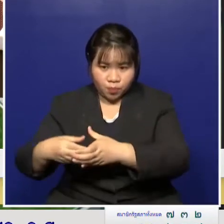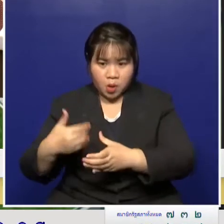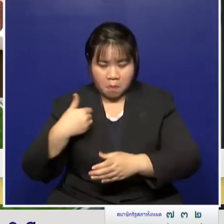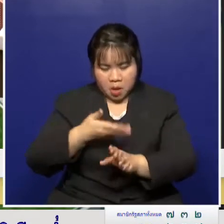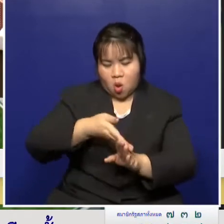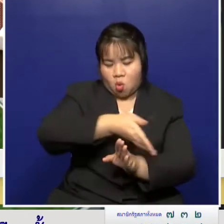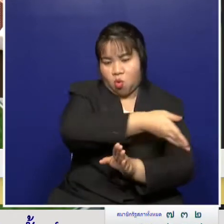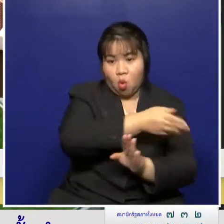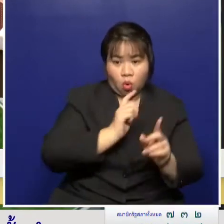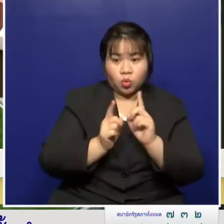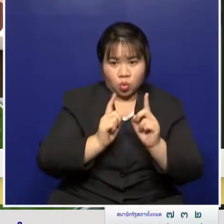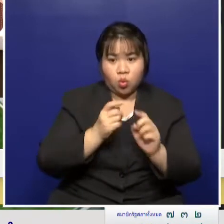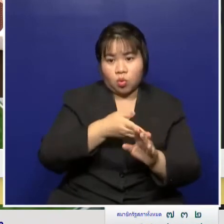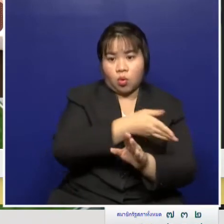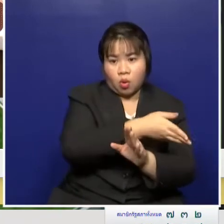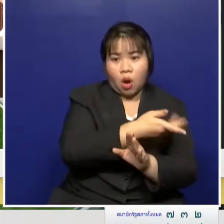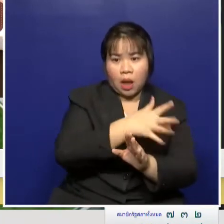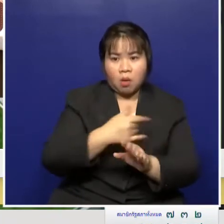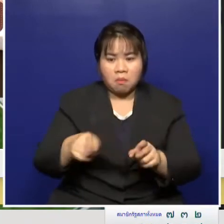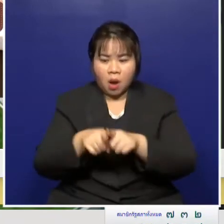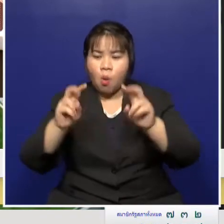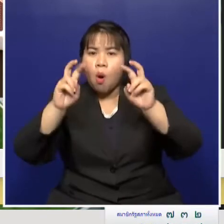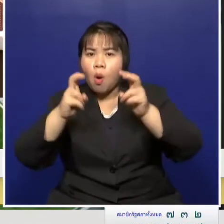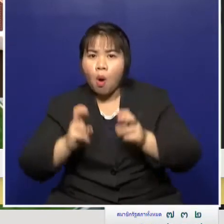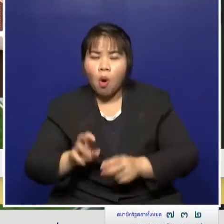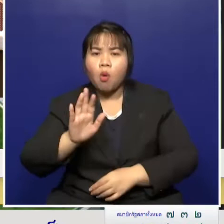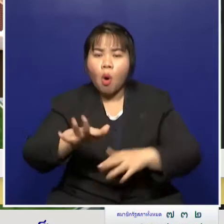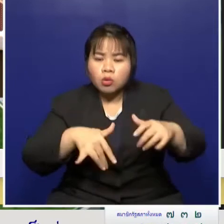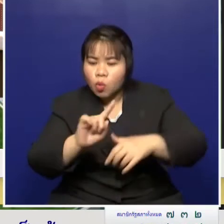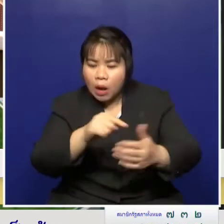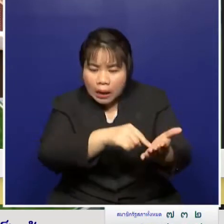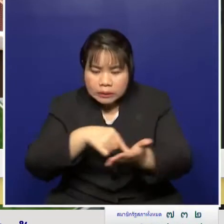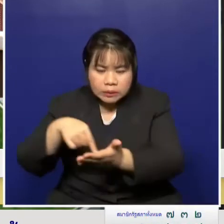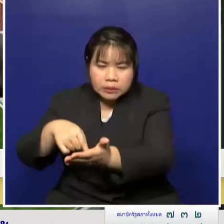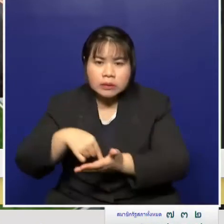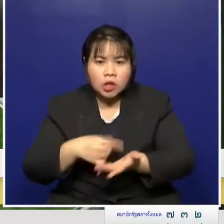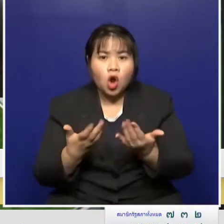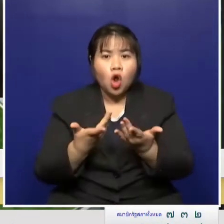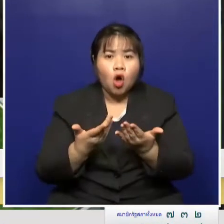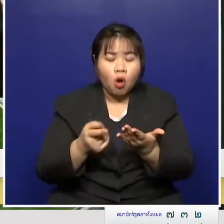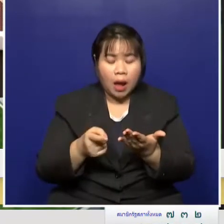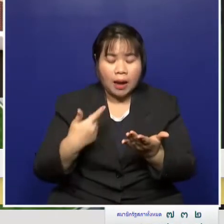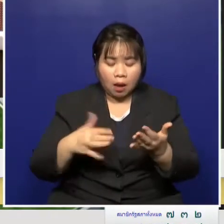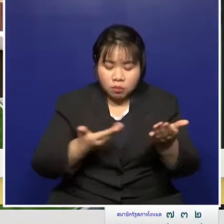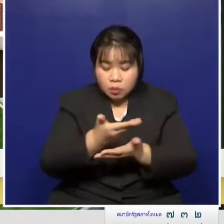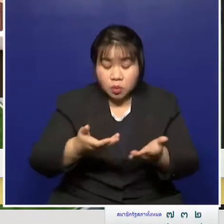อบรอยัตติที่เสนอโดยภาคประชาชนมาพิจารณาร่วมกัน